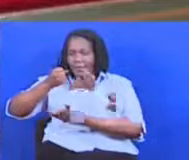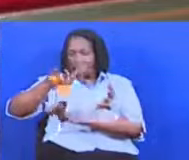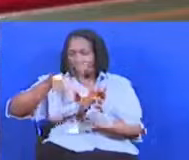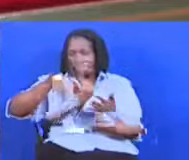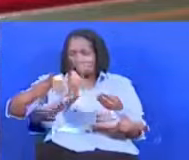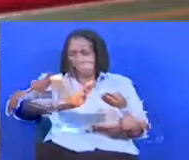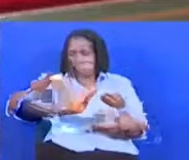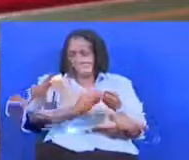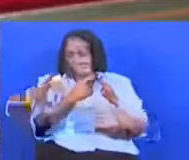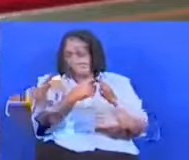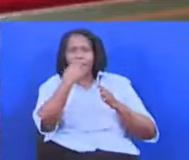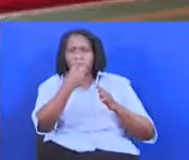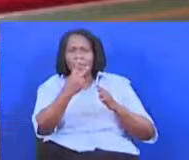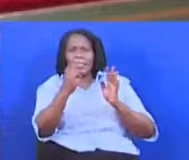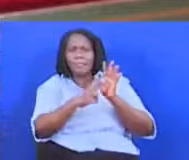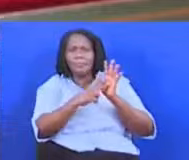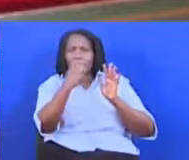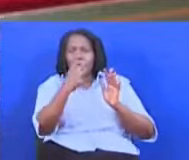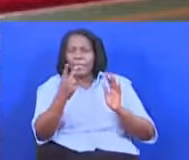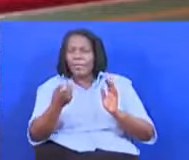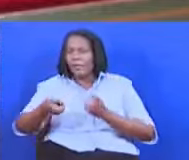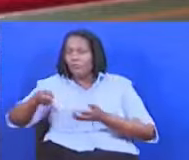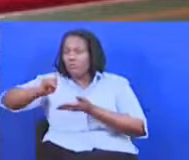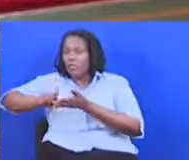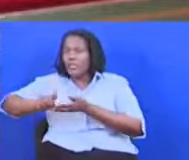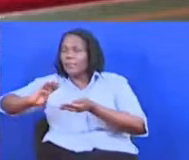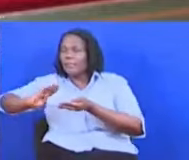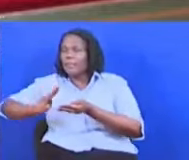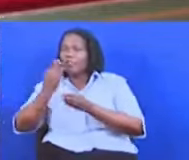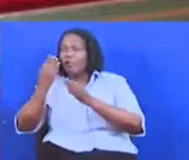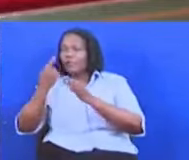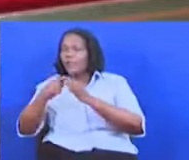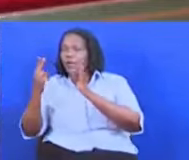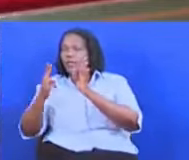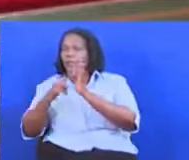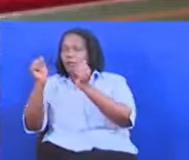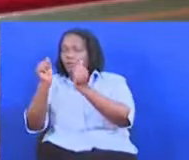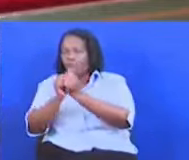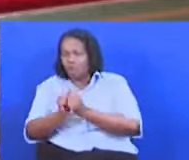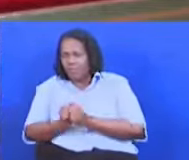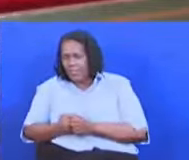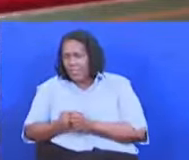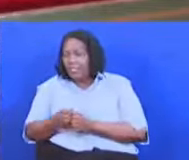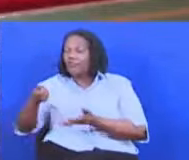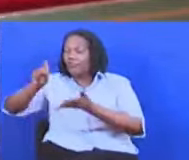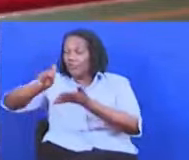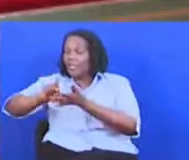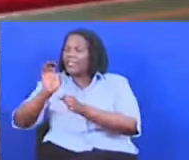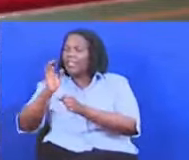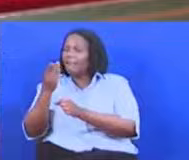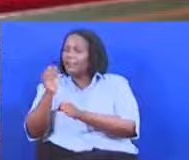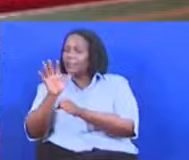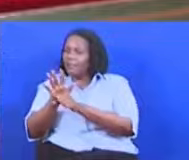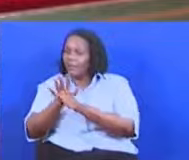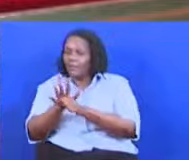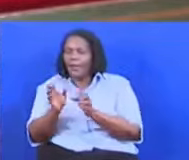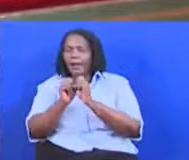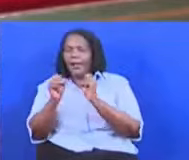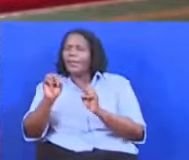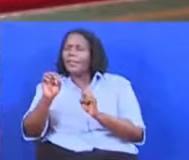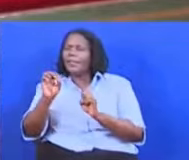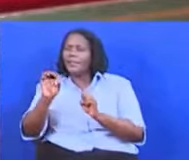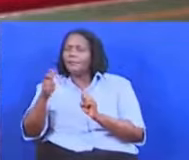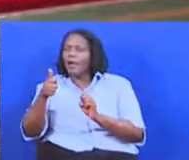$72 na imeongezwa mpaka bilioni 710. Ni ongezeko kubwa, lakini tunatambua kwamba bado